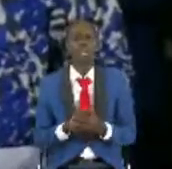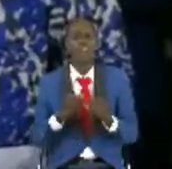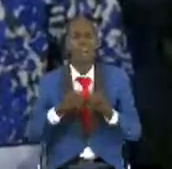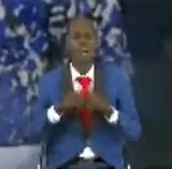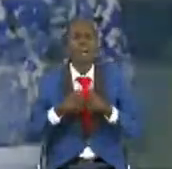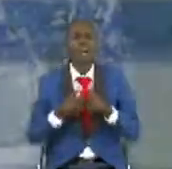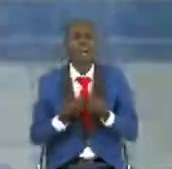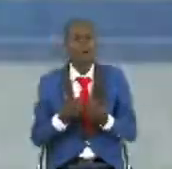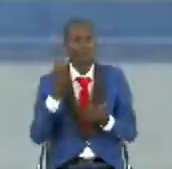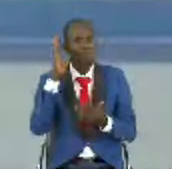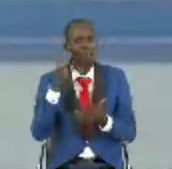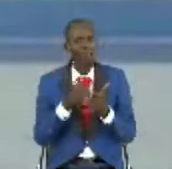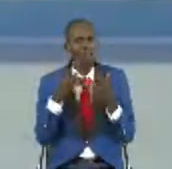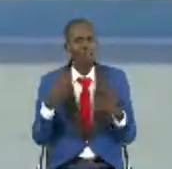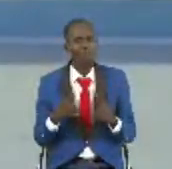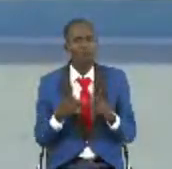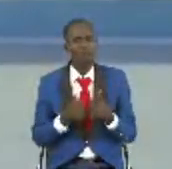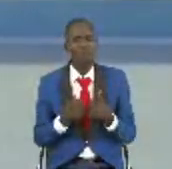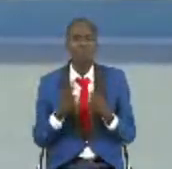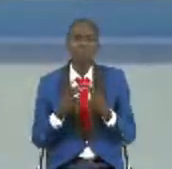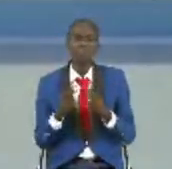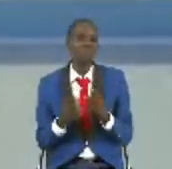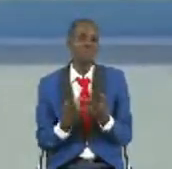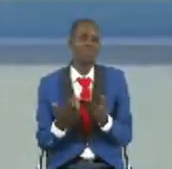Comment est-ce que cela arrive? Simplement.